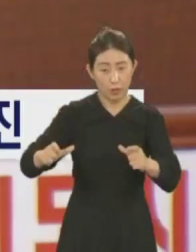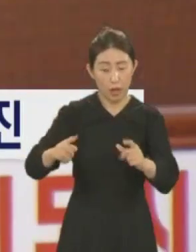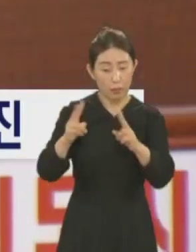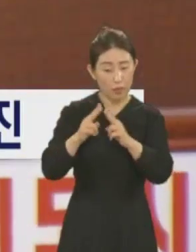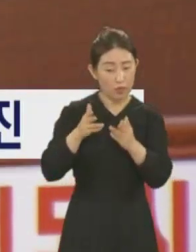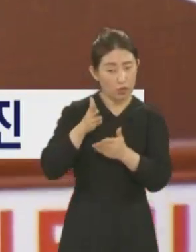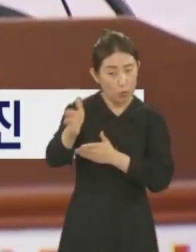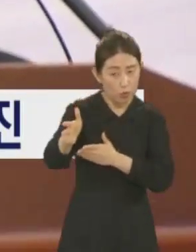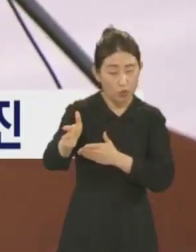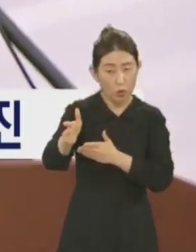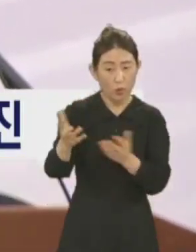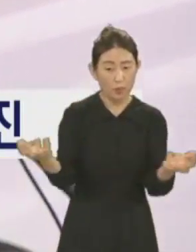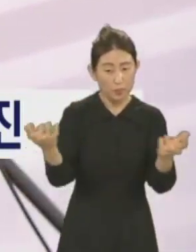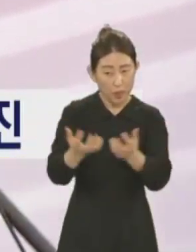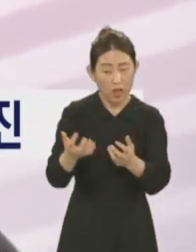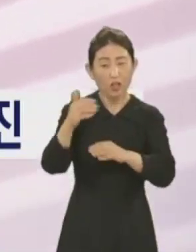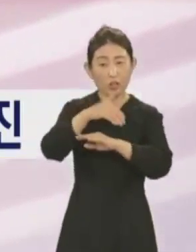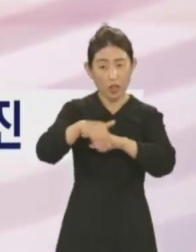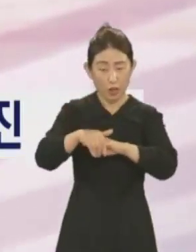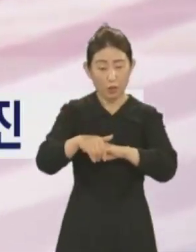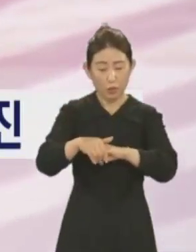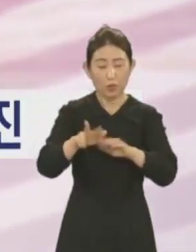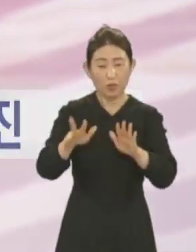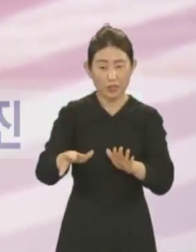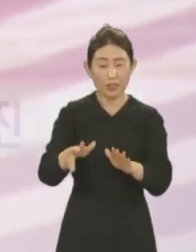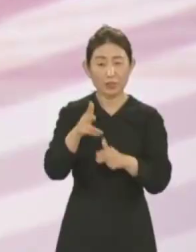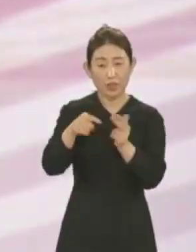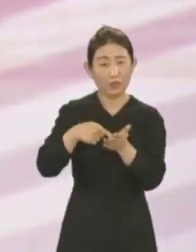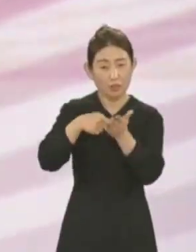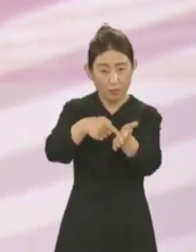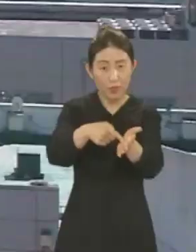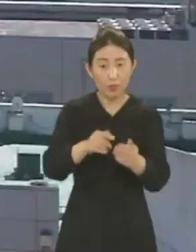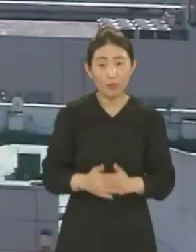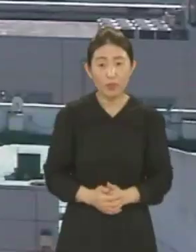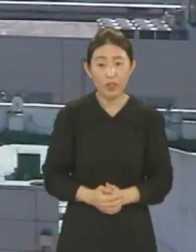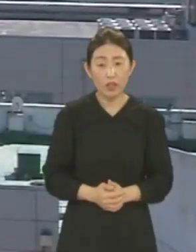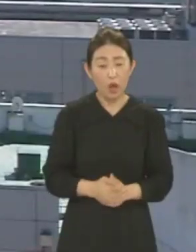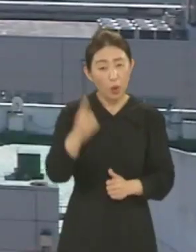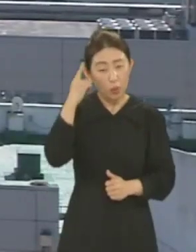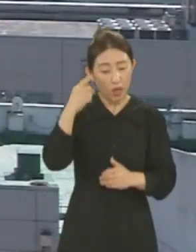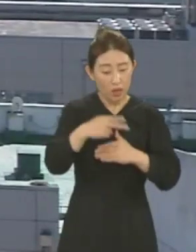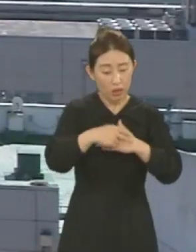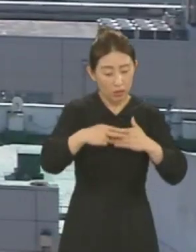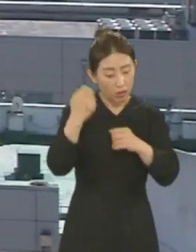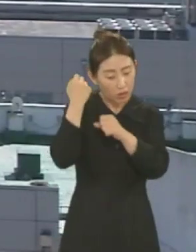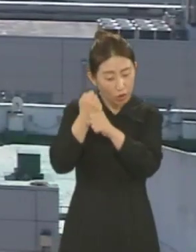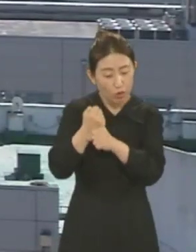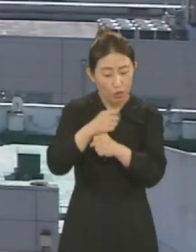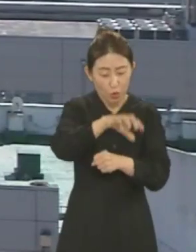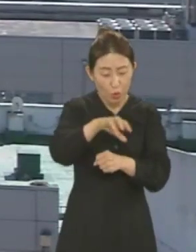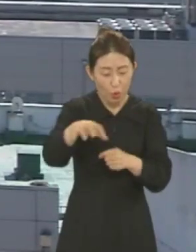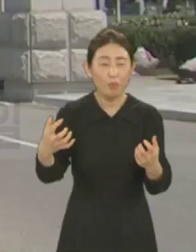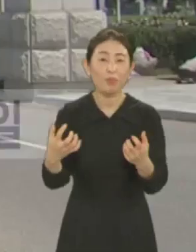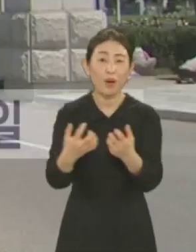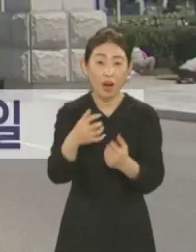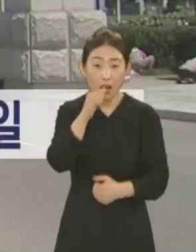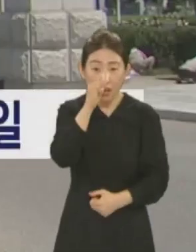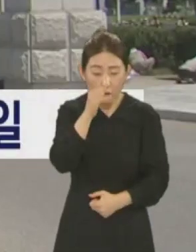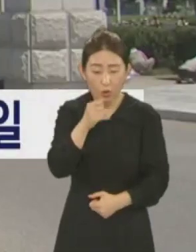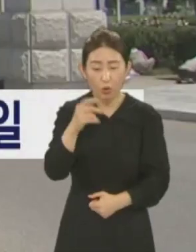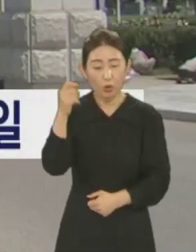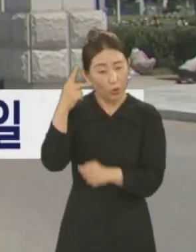중심으로 탈바꿈시킨다는 계획으로 공모에 뛰어들었습니다 대전은 대독특구등 세계 최고의 연구 역량을 갖췄고